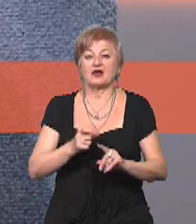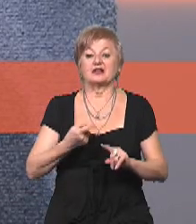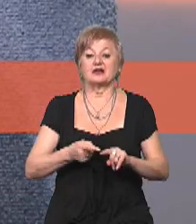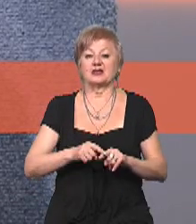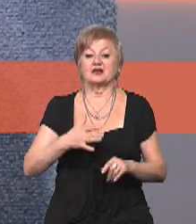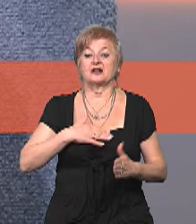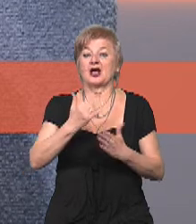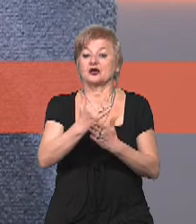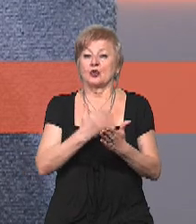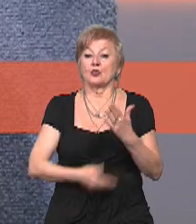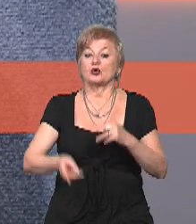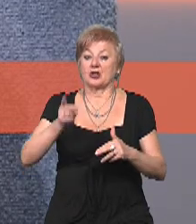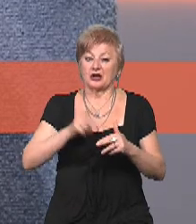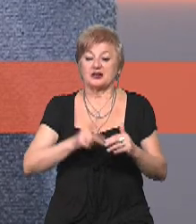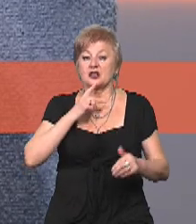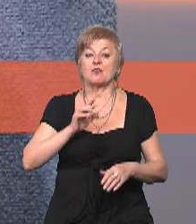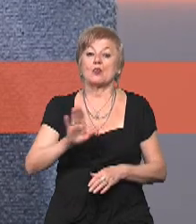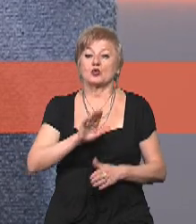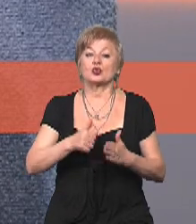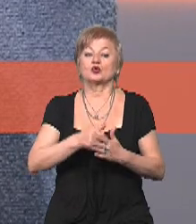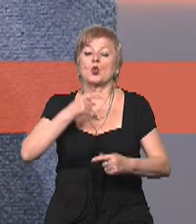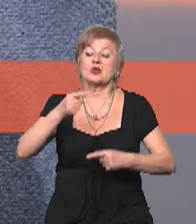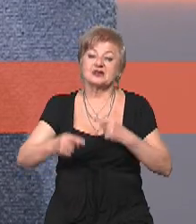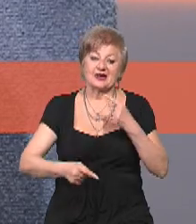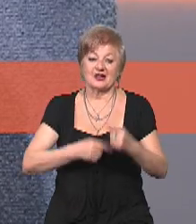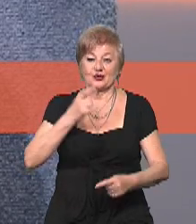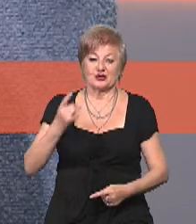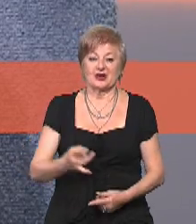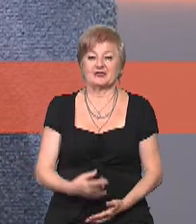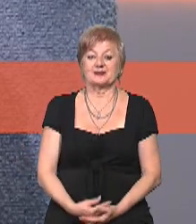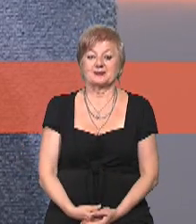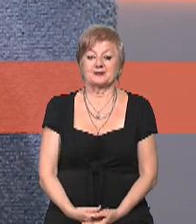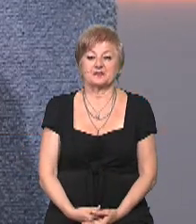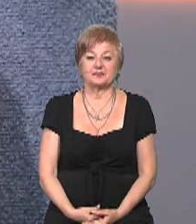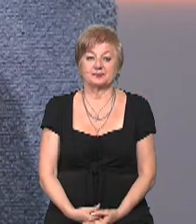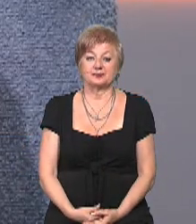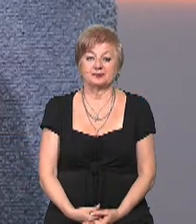цьому наша програма добігла кінця. Ми з вами прощаємося. До наступних зустрічей у темі дня.